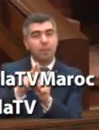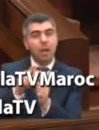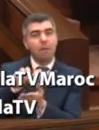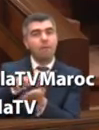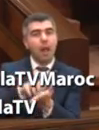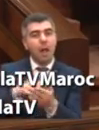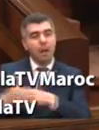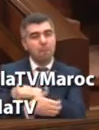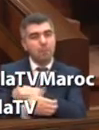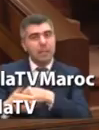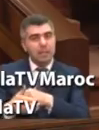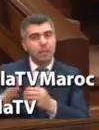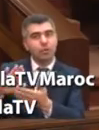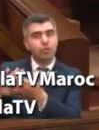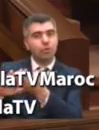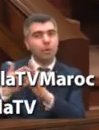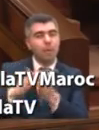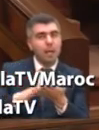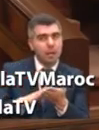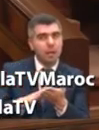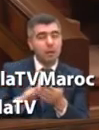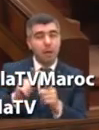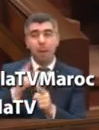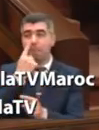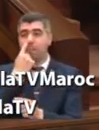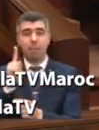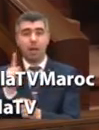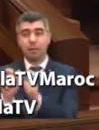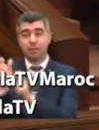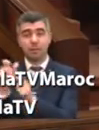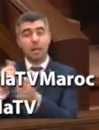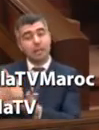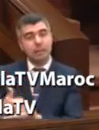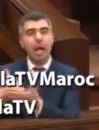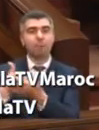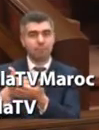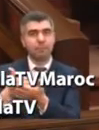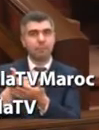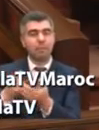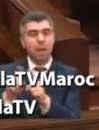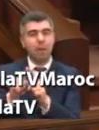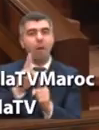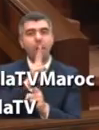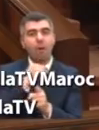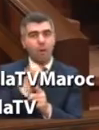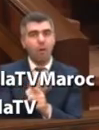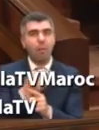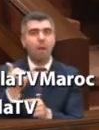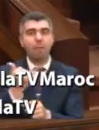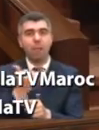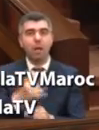الصغار في اطار تعاونيات، وخا هما ما تيبغيوش للاستفاده من دعم الدوله، لأن أصحاب الضيعات الصغيرة لا يستفيدون من دعم